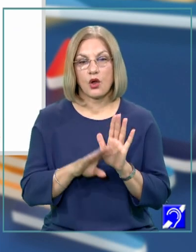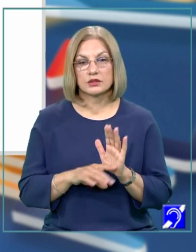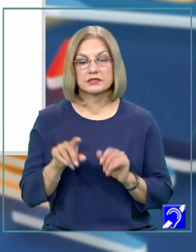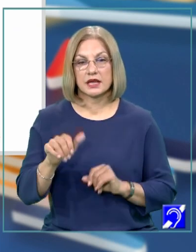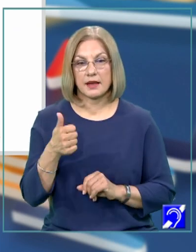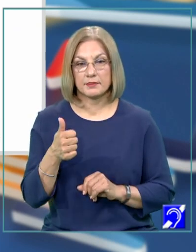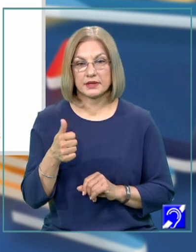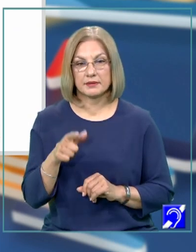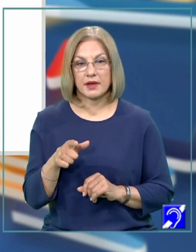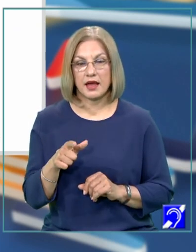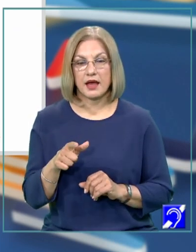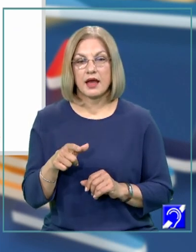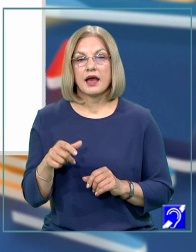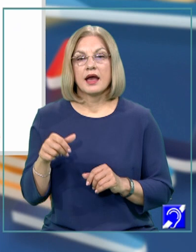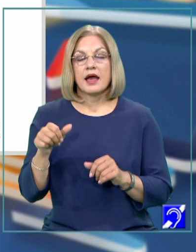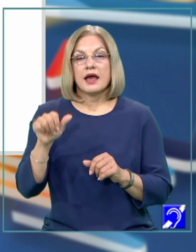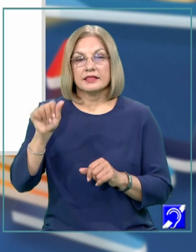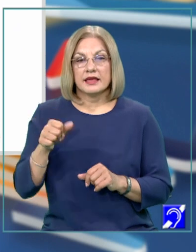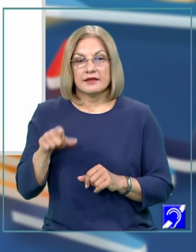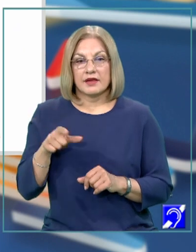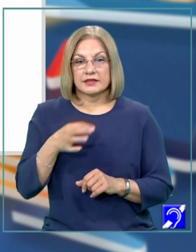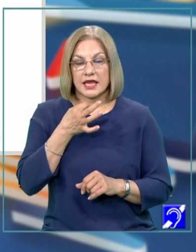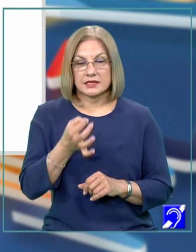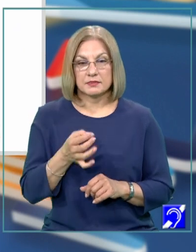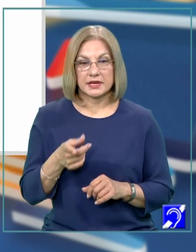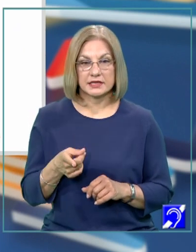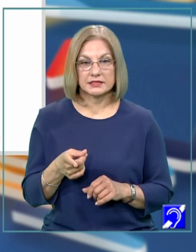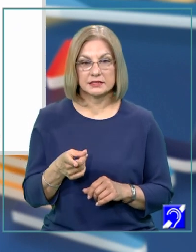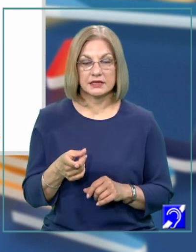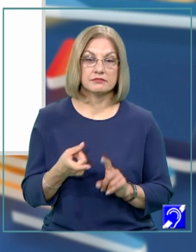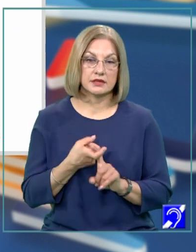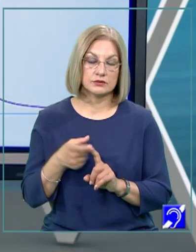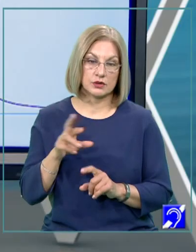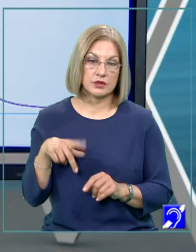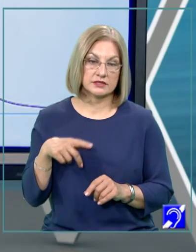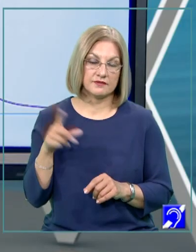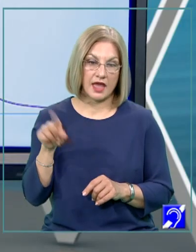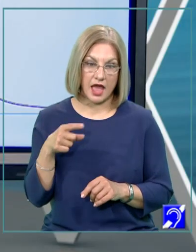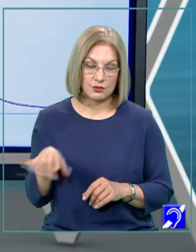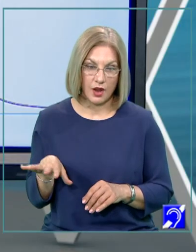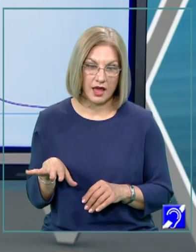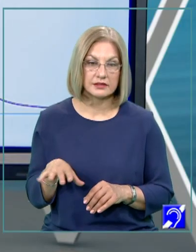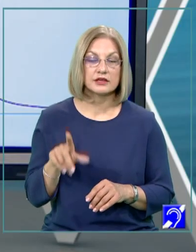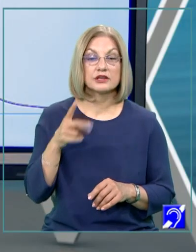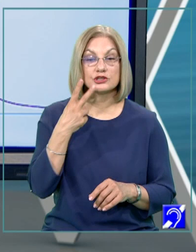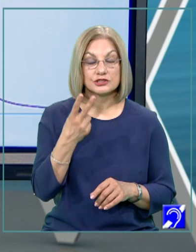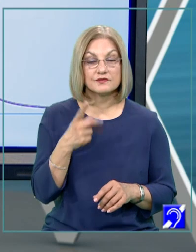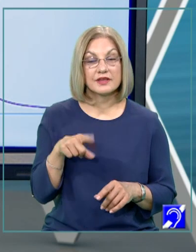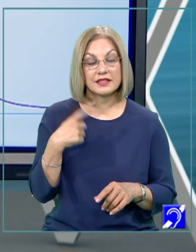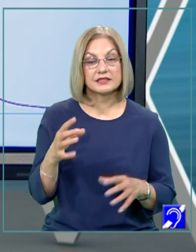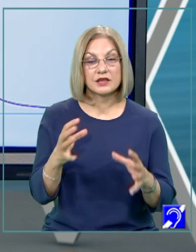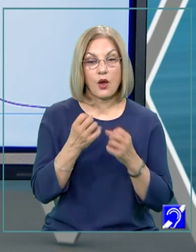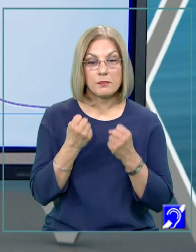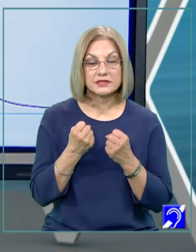prima derivată a acestei expresii în funcție de aer să se anuleze și să vedeți că veți obține și în